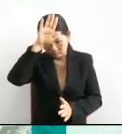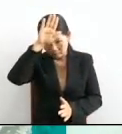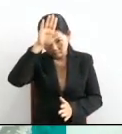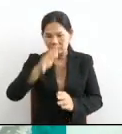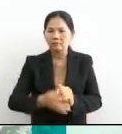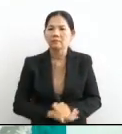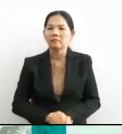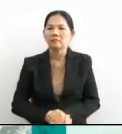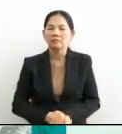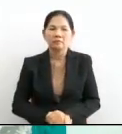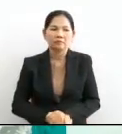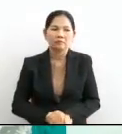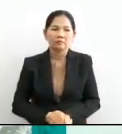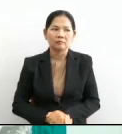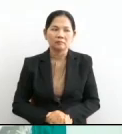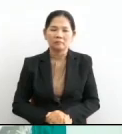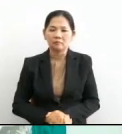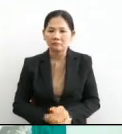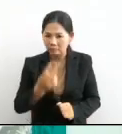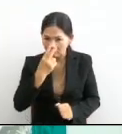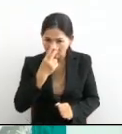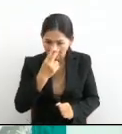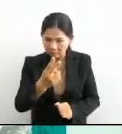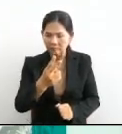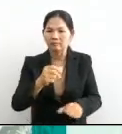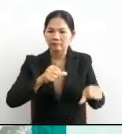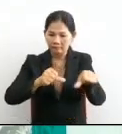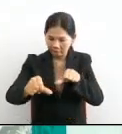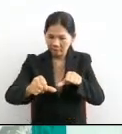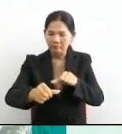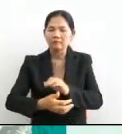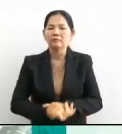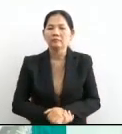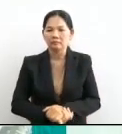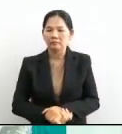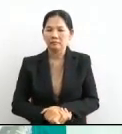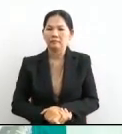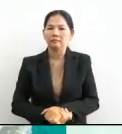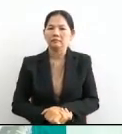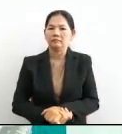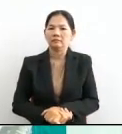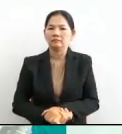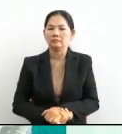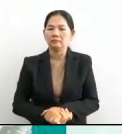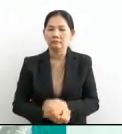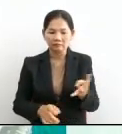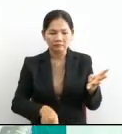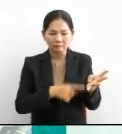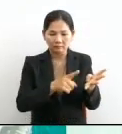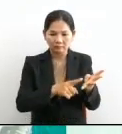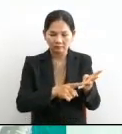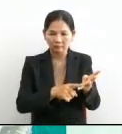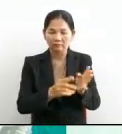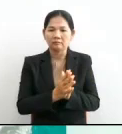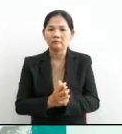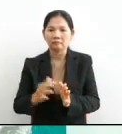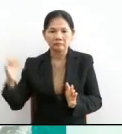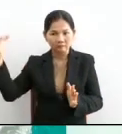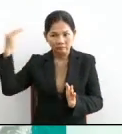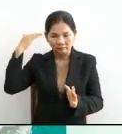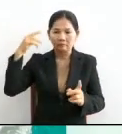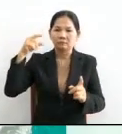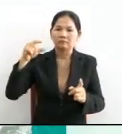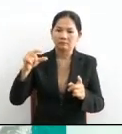thì nâng tiên là con chẳng chấm một con rộng hơn con ai bằng thai ba là con chà buồn sẽ tích sẽ sạp nâng phía